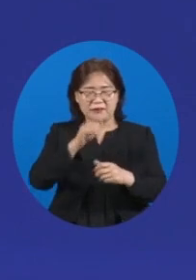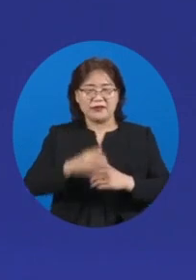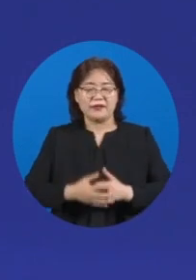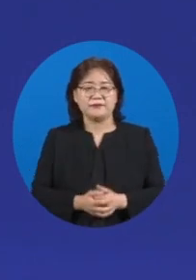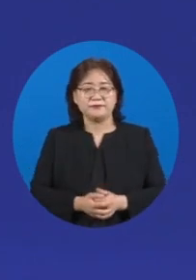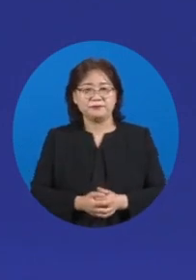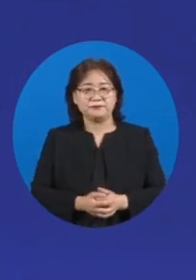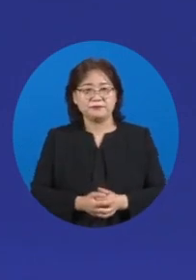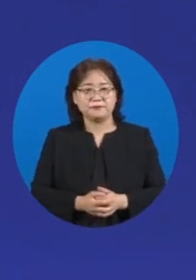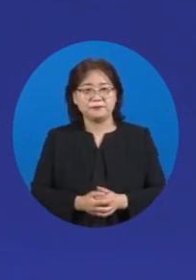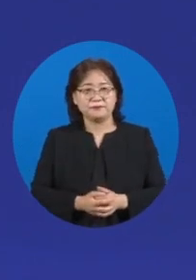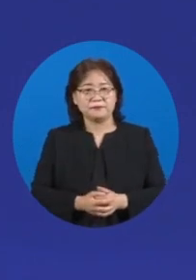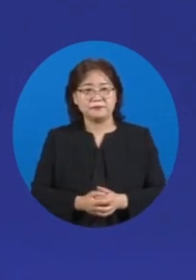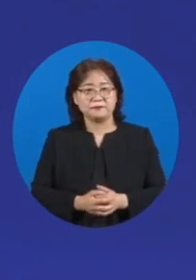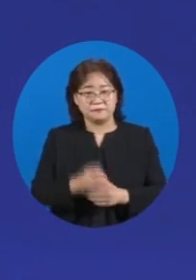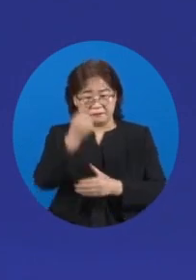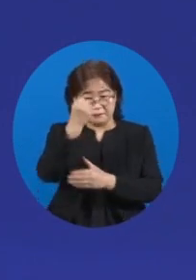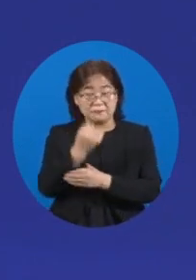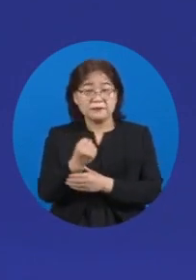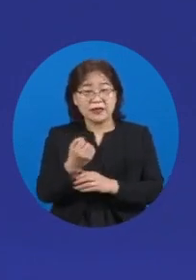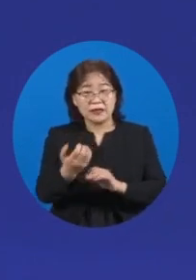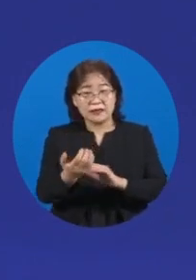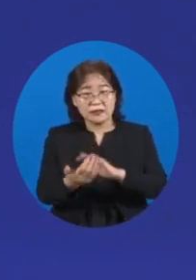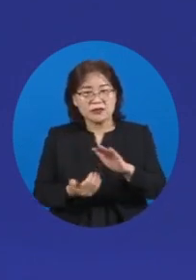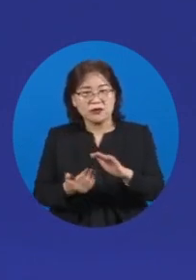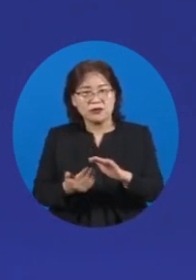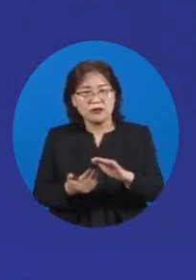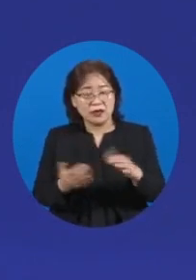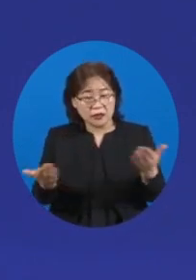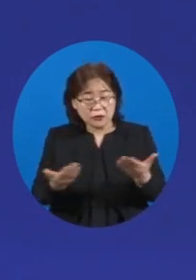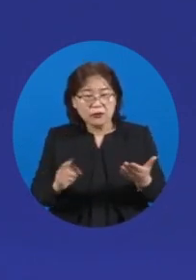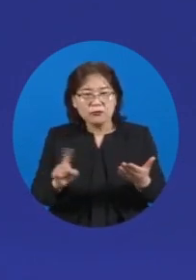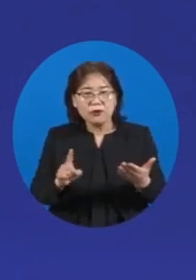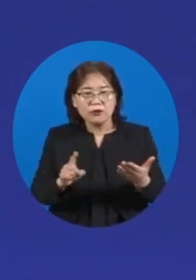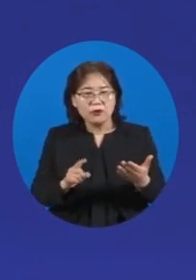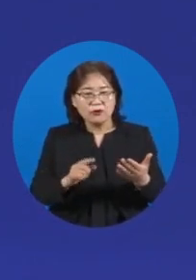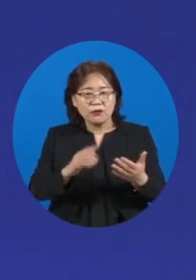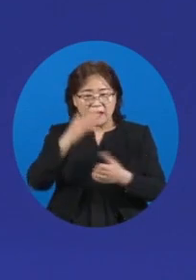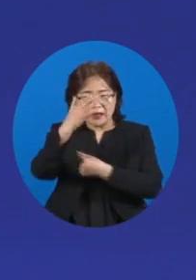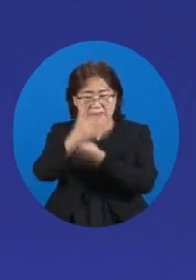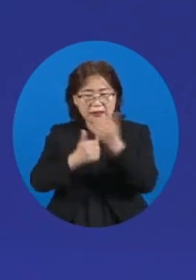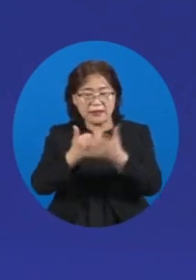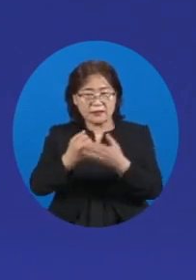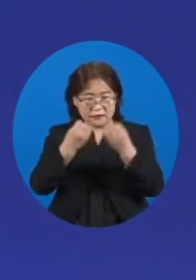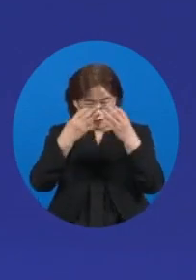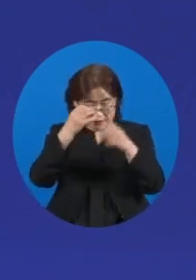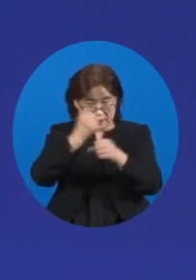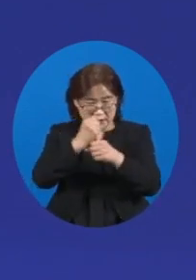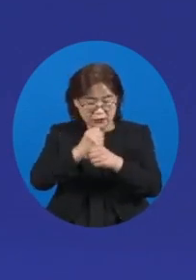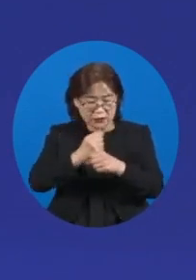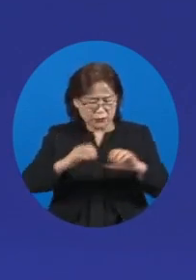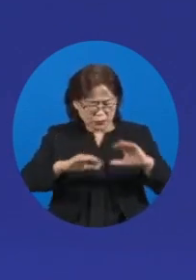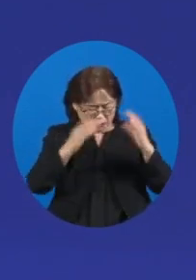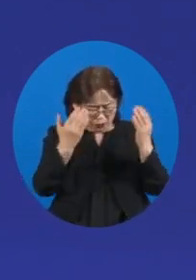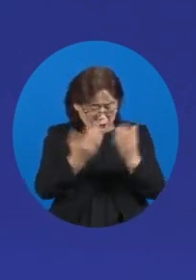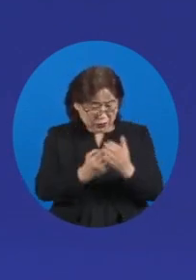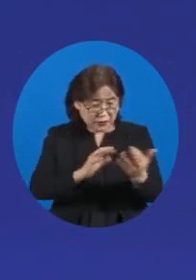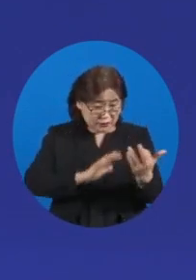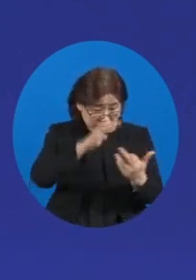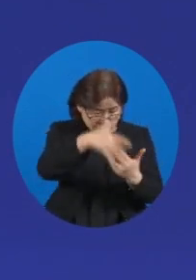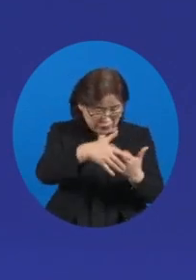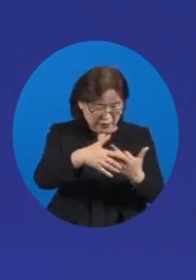파악하기 전에 우리의 노동은 하나님이 창조하신 이 필요 세계를 더 아름답게 가꾸고 꾸미는